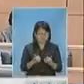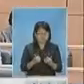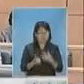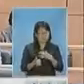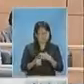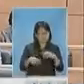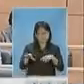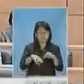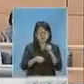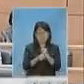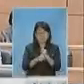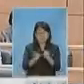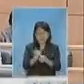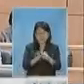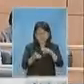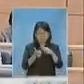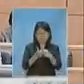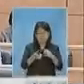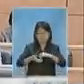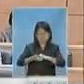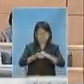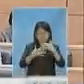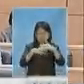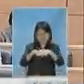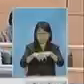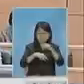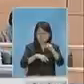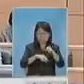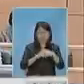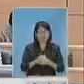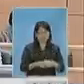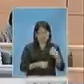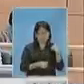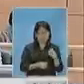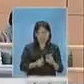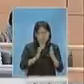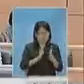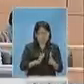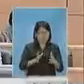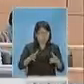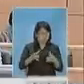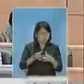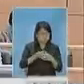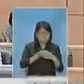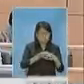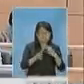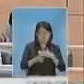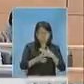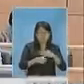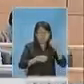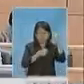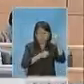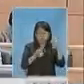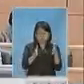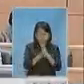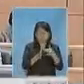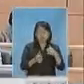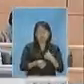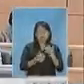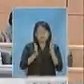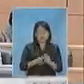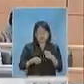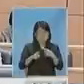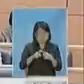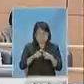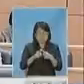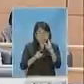ดองเนี่ยท่านประธานครับผมมีพี่น้องที่ต่อสู้ร่วมกับผมมาผมมีประชาชนที่บาดเจ็บ